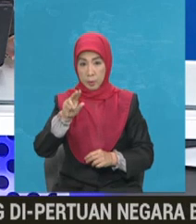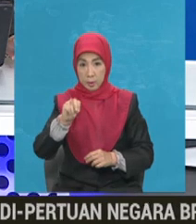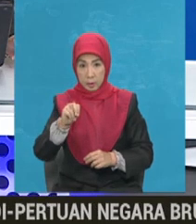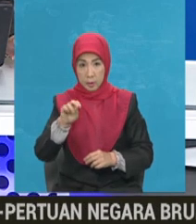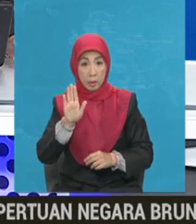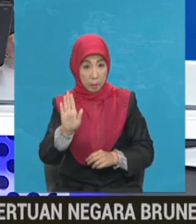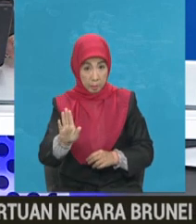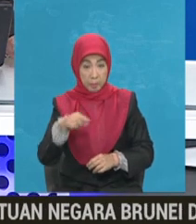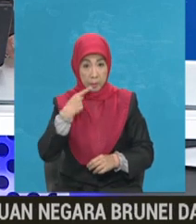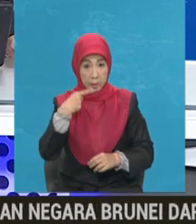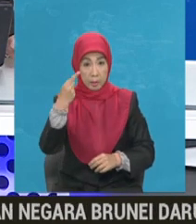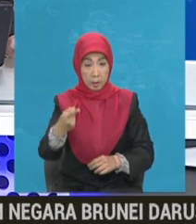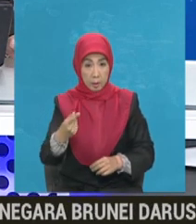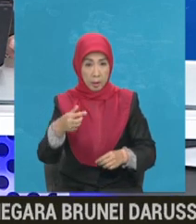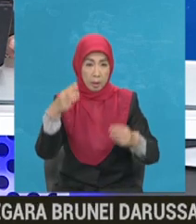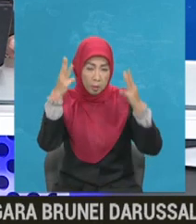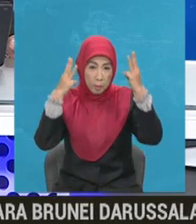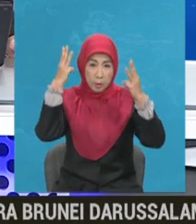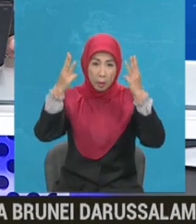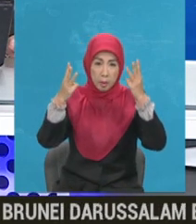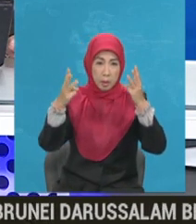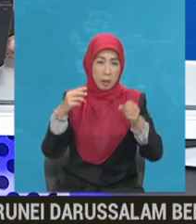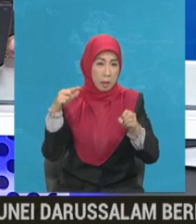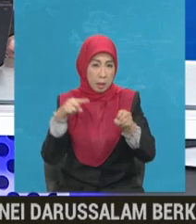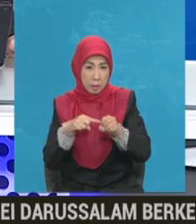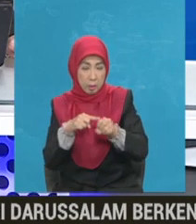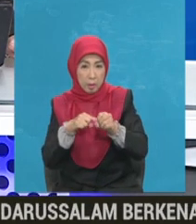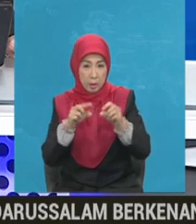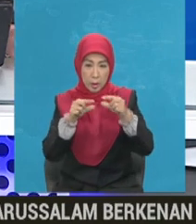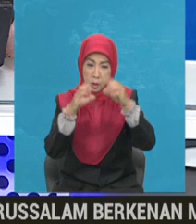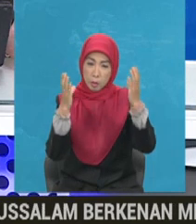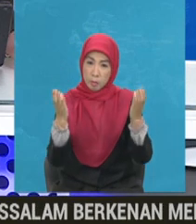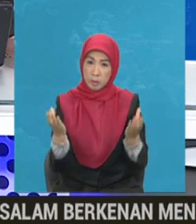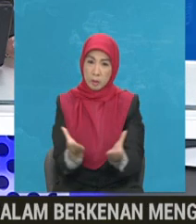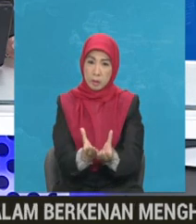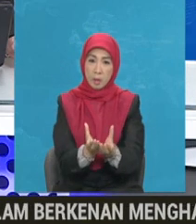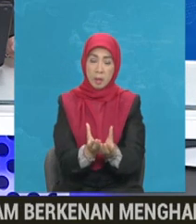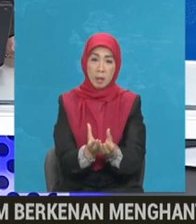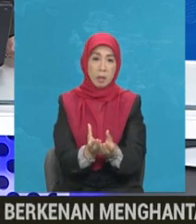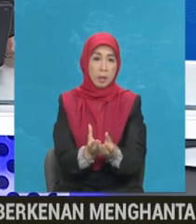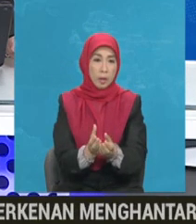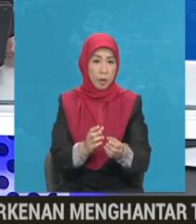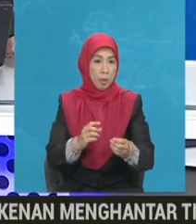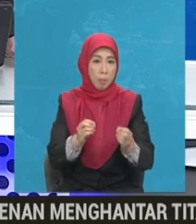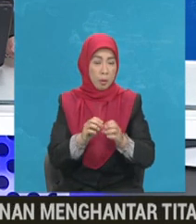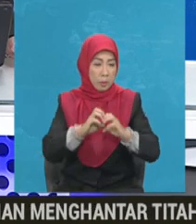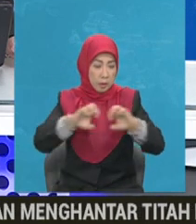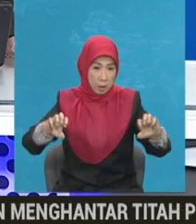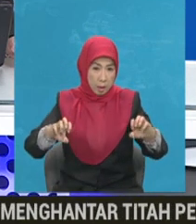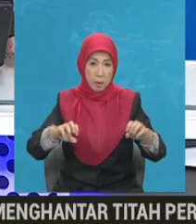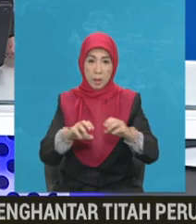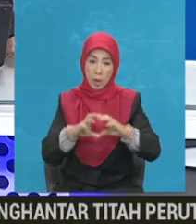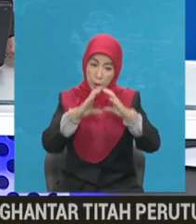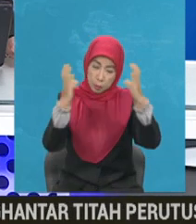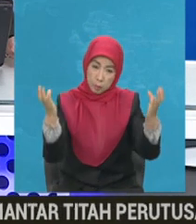ekonomi yang kecil yang menjadi kebimbangan ialah ancaman.di globalization manakala perpecahan ekonomi dunia akan menyebabkan